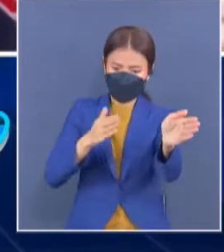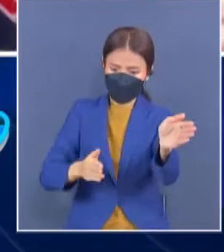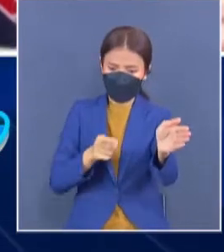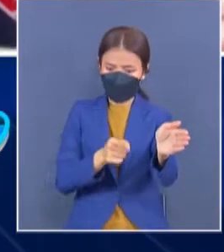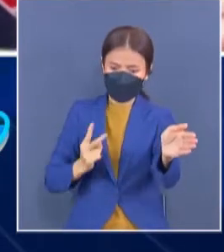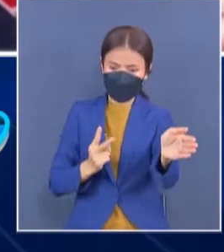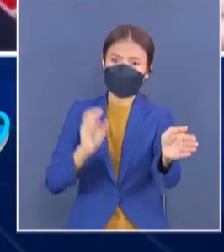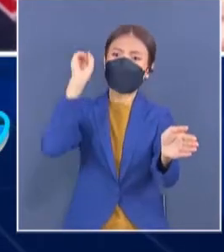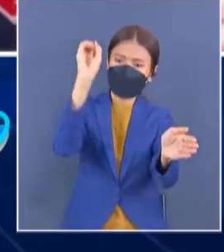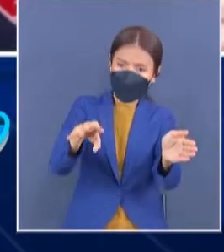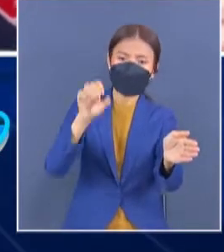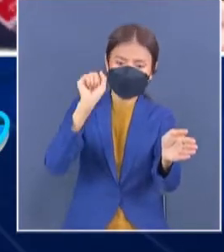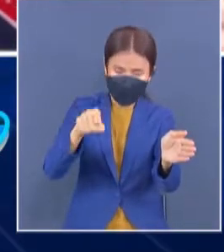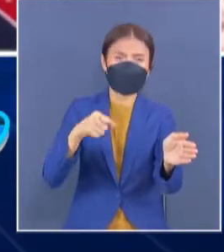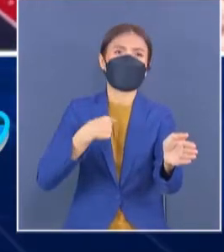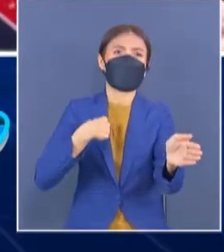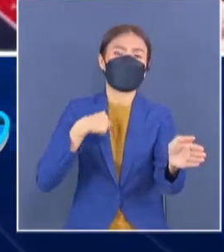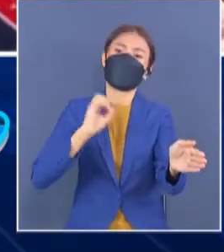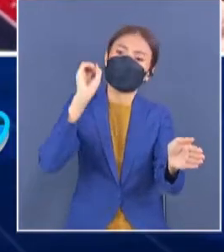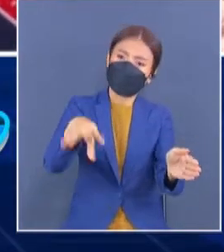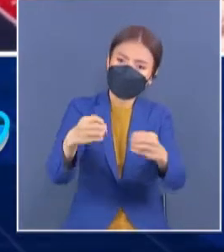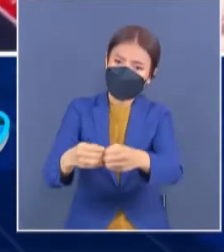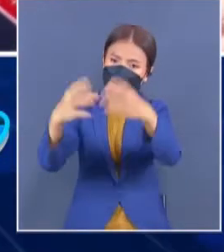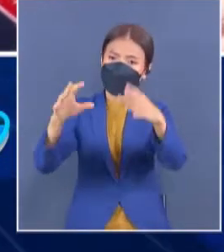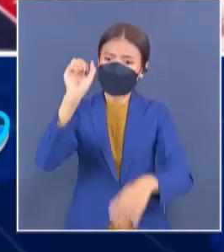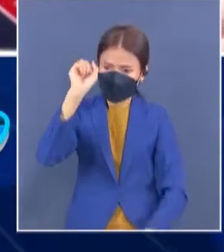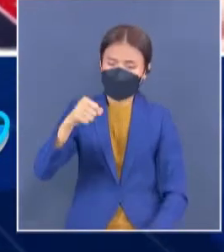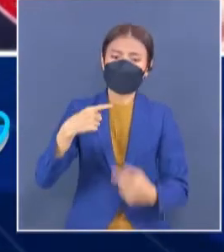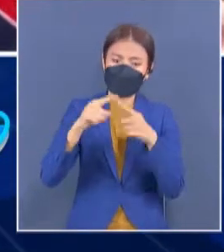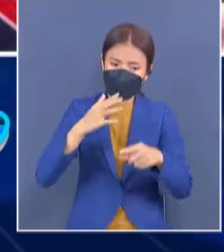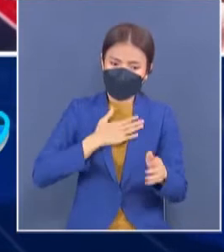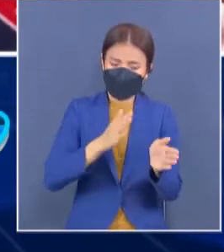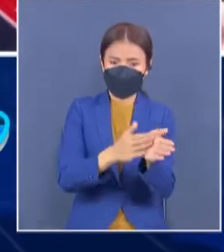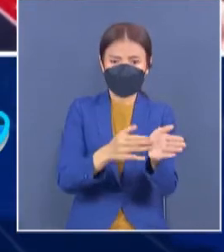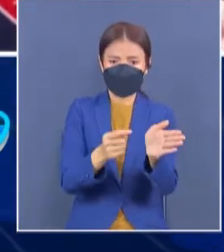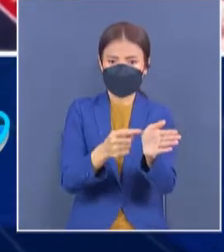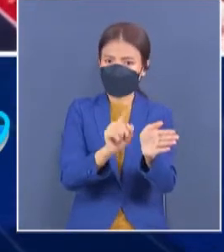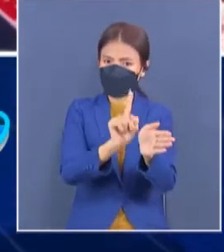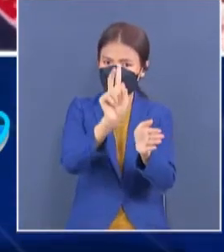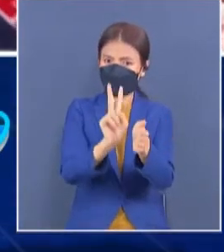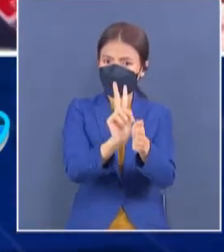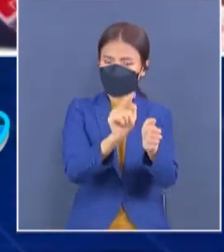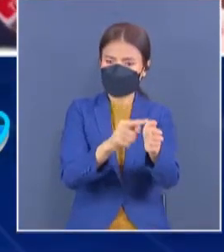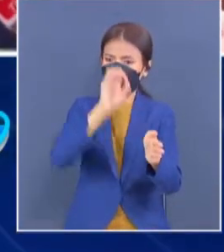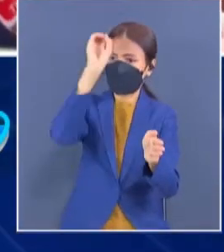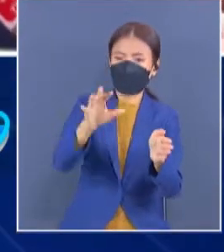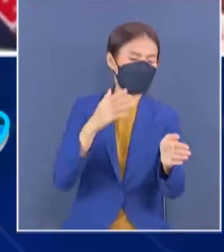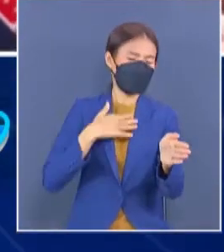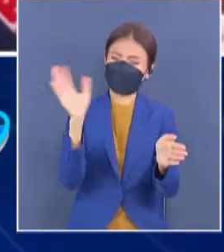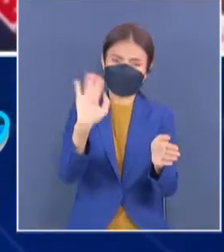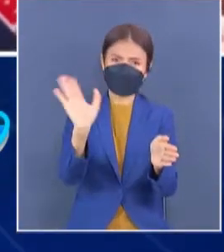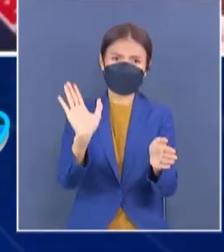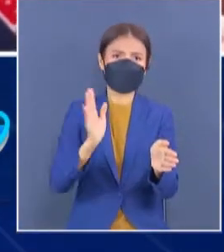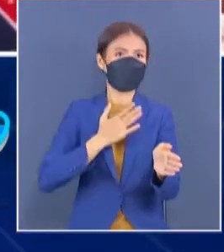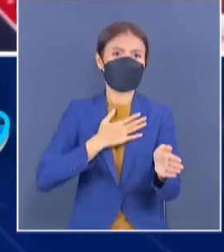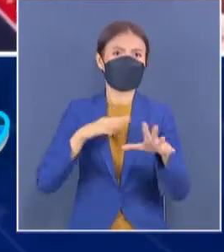มีการปาระเบิดจริงแต่ยืนยันว่าตัวเขาไม่ใช่แน่นอนไม่ได้ทำแน่นอนซึ่งหลังจากนี้ก็เป็นหน้